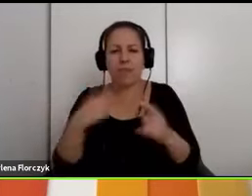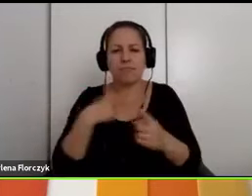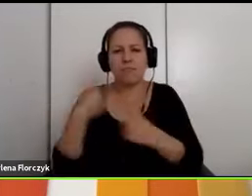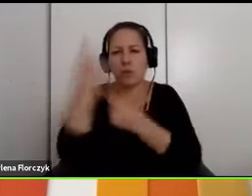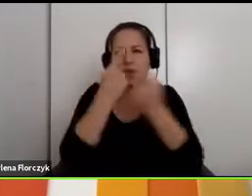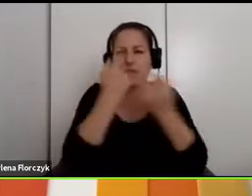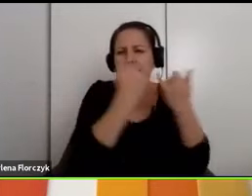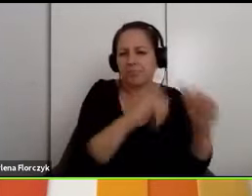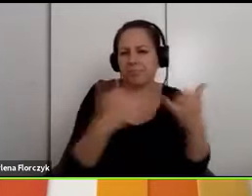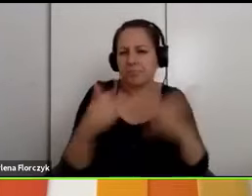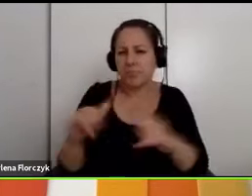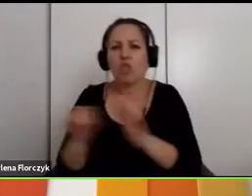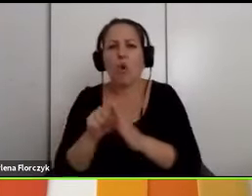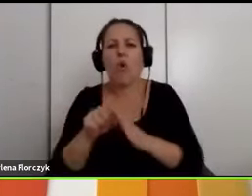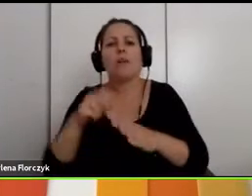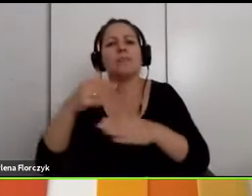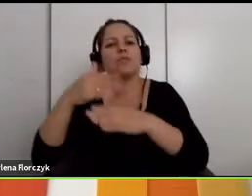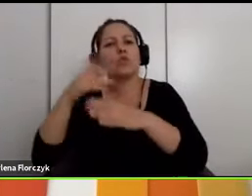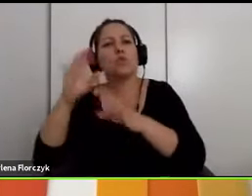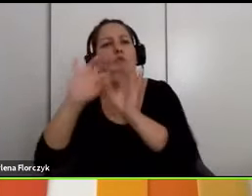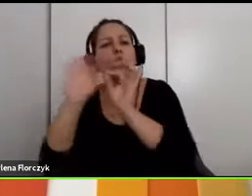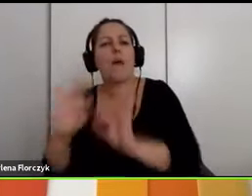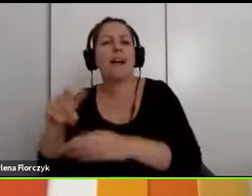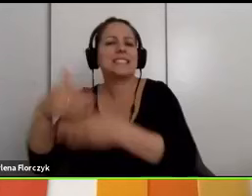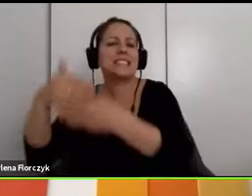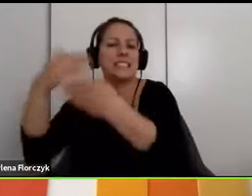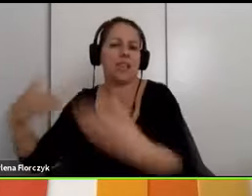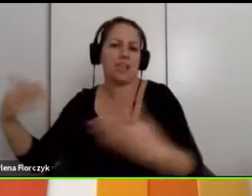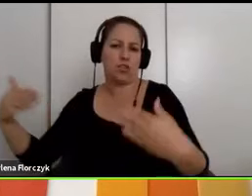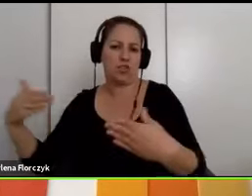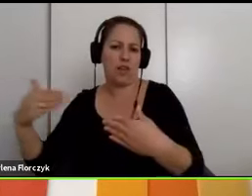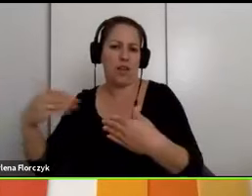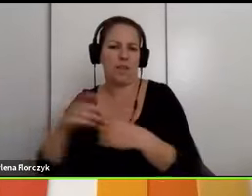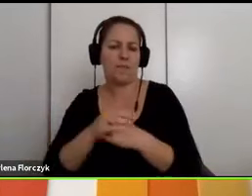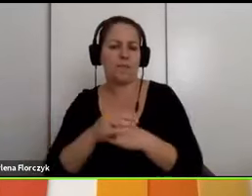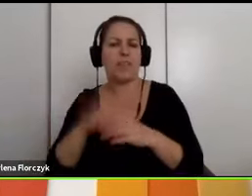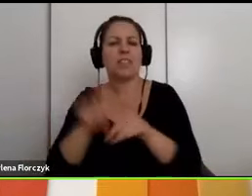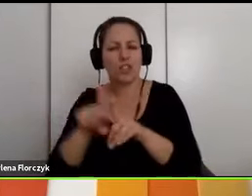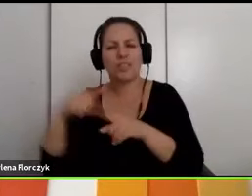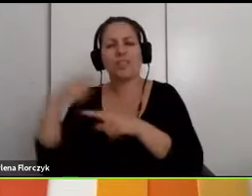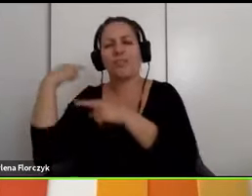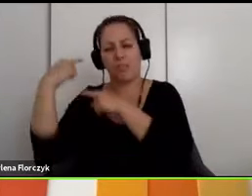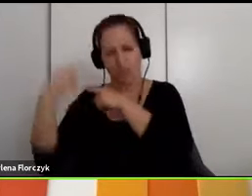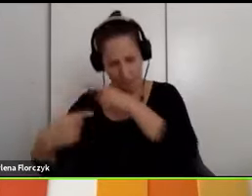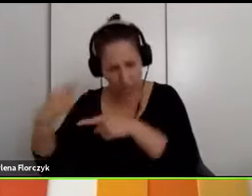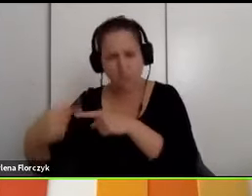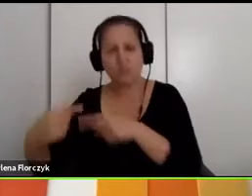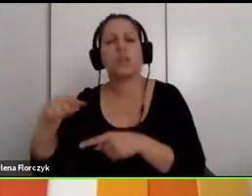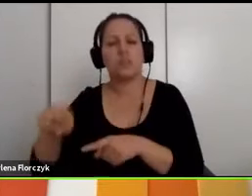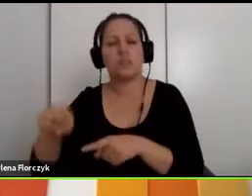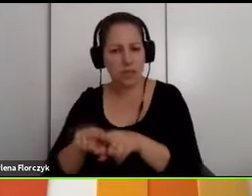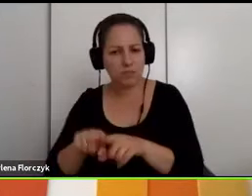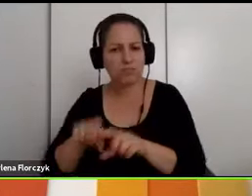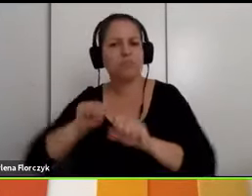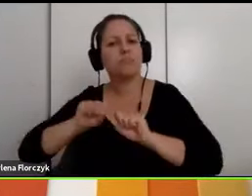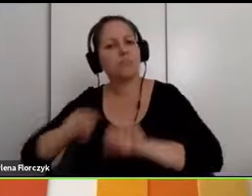w ogóle do sztuki scenicznej. Znaczy podejście bardzo tradycjonalistyczne i bardzo takie